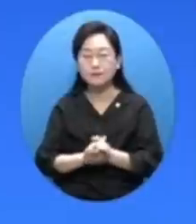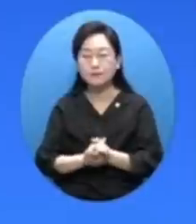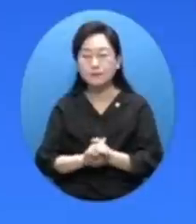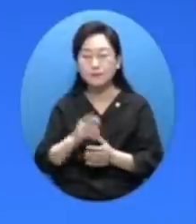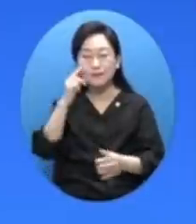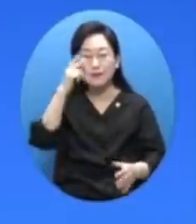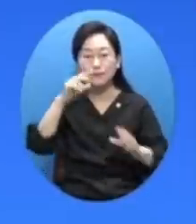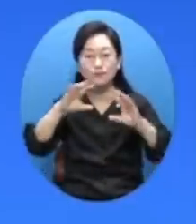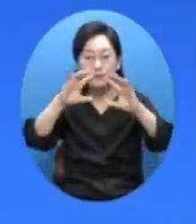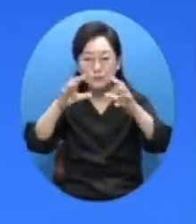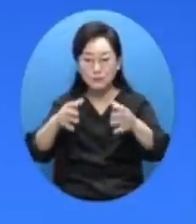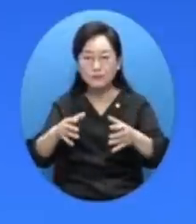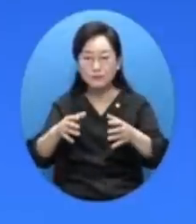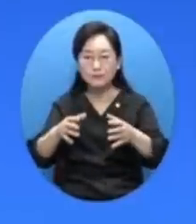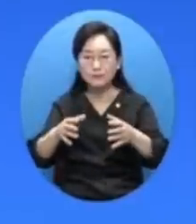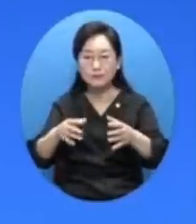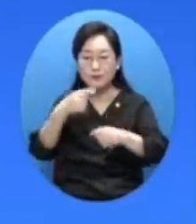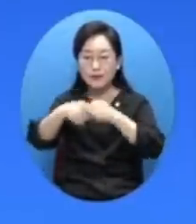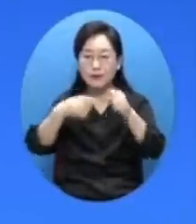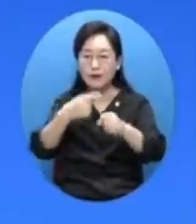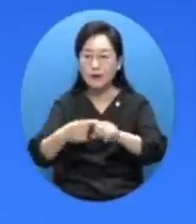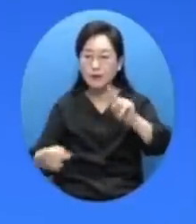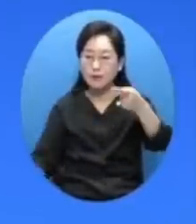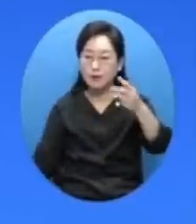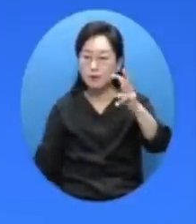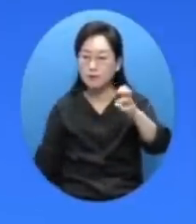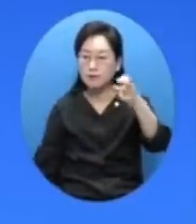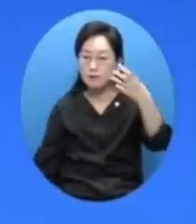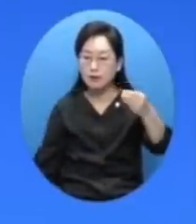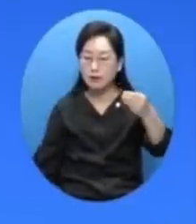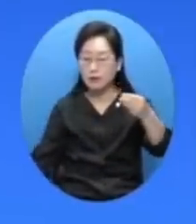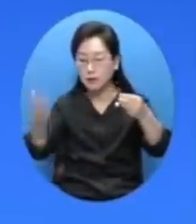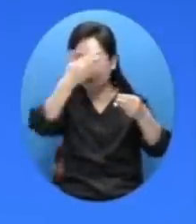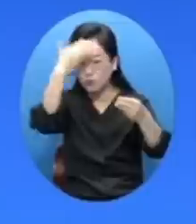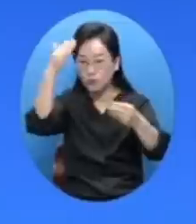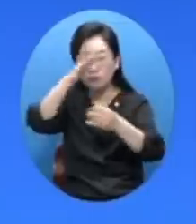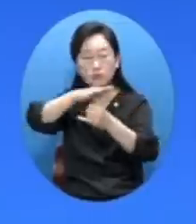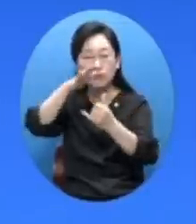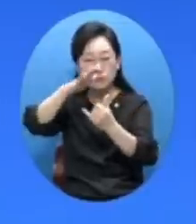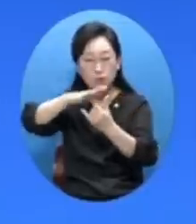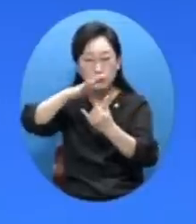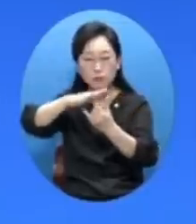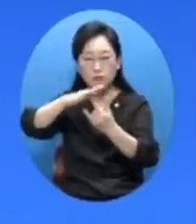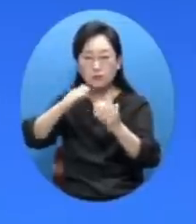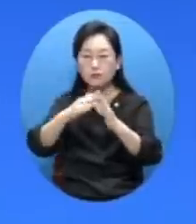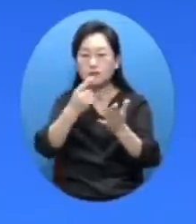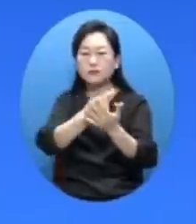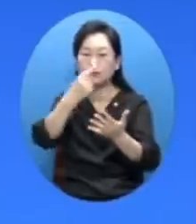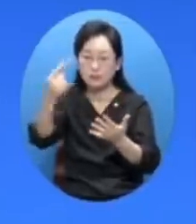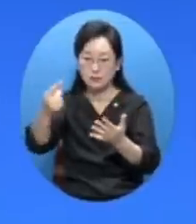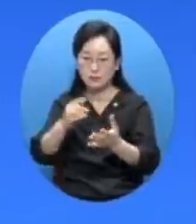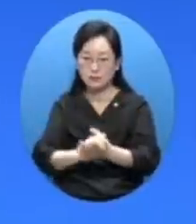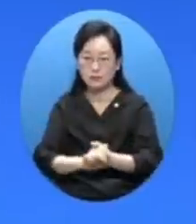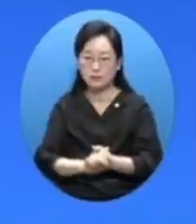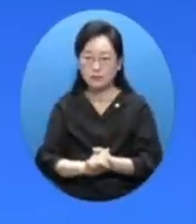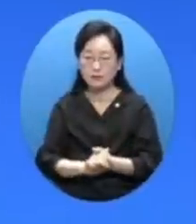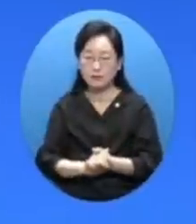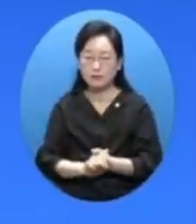미국에서 1년에 130만 명이서 청소년들이 집을 가출했습니다